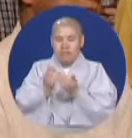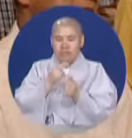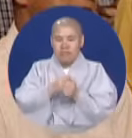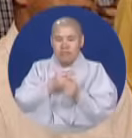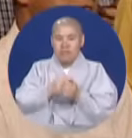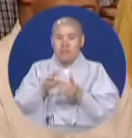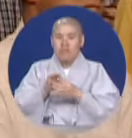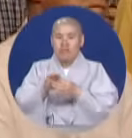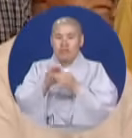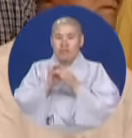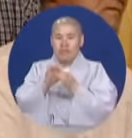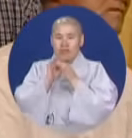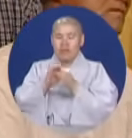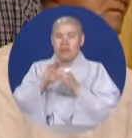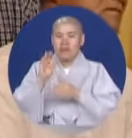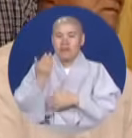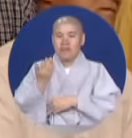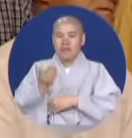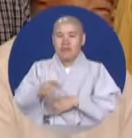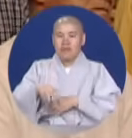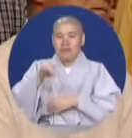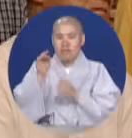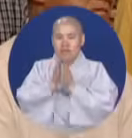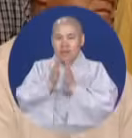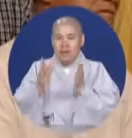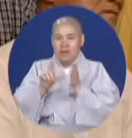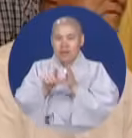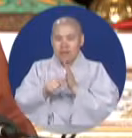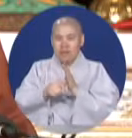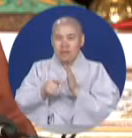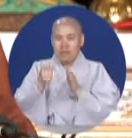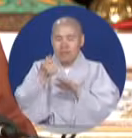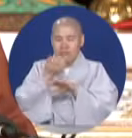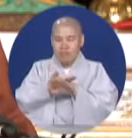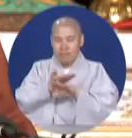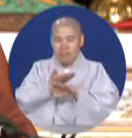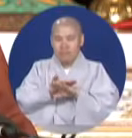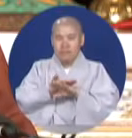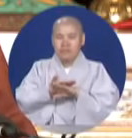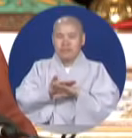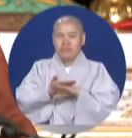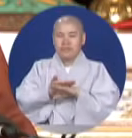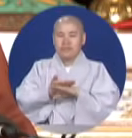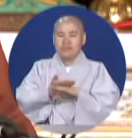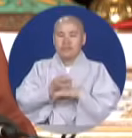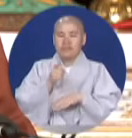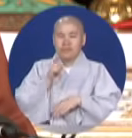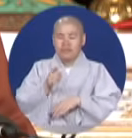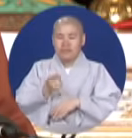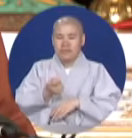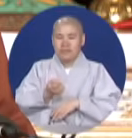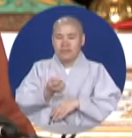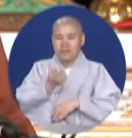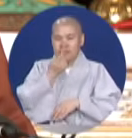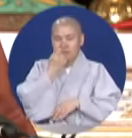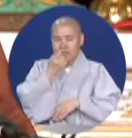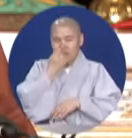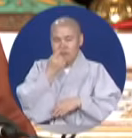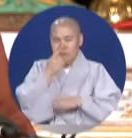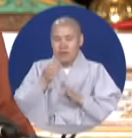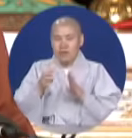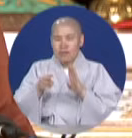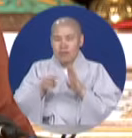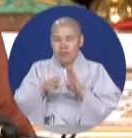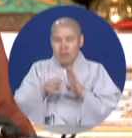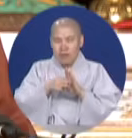통합니다. 그런데 처음에 시작할 때는 달라요. 그것이 이제 학업을 중심으로